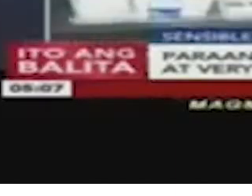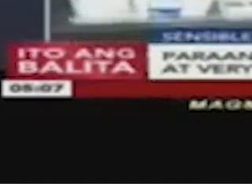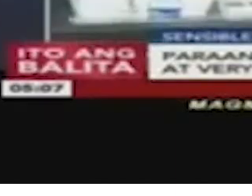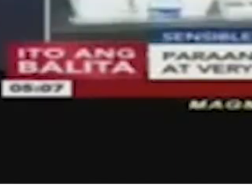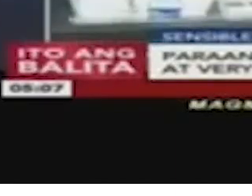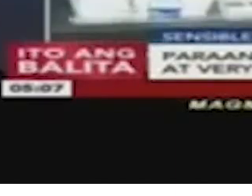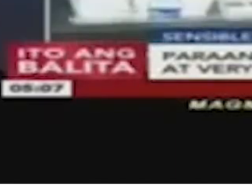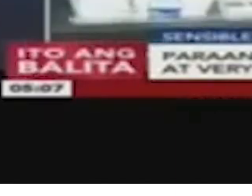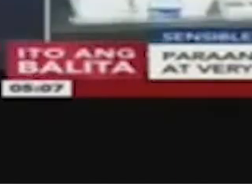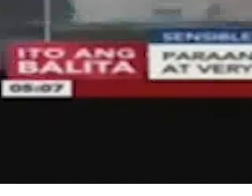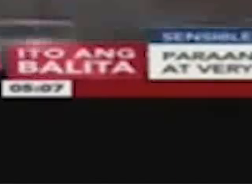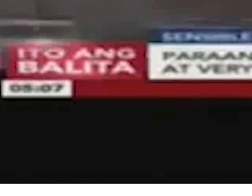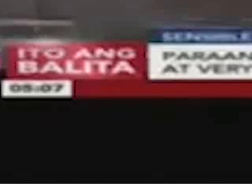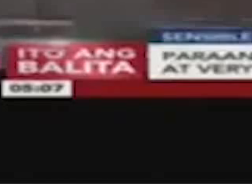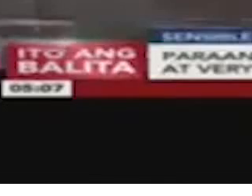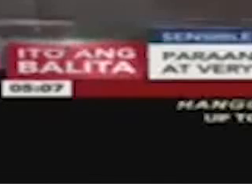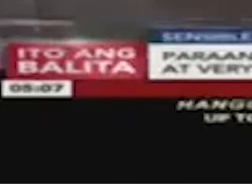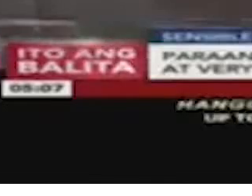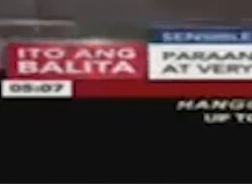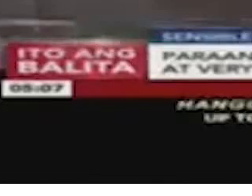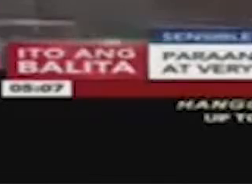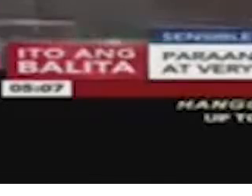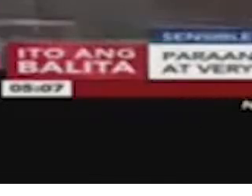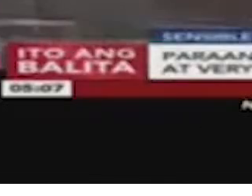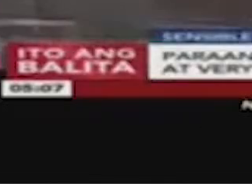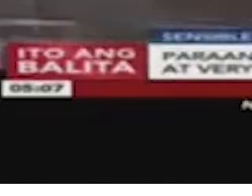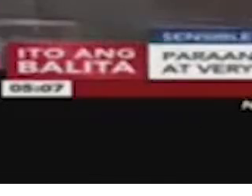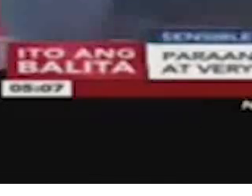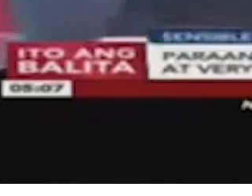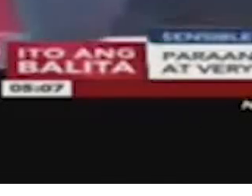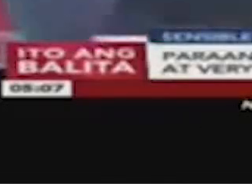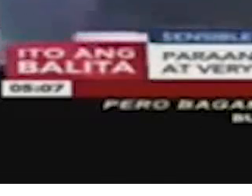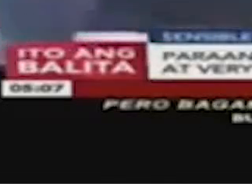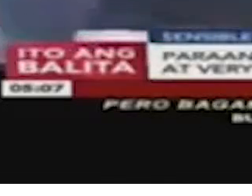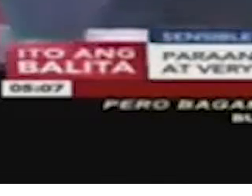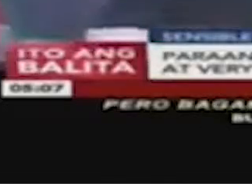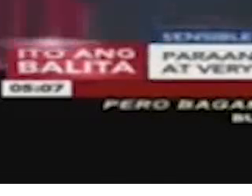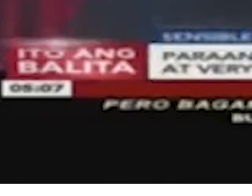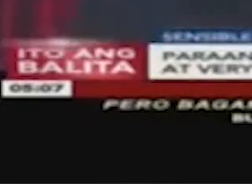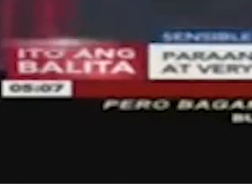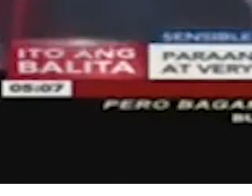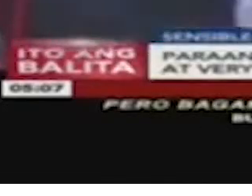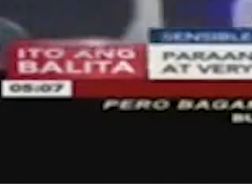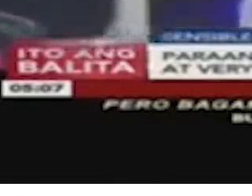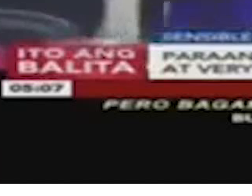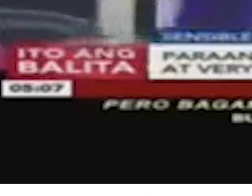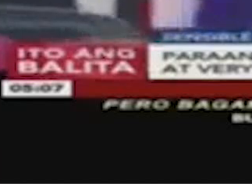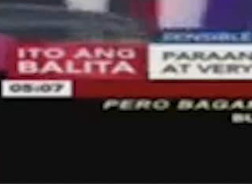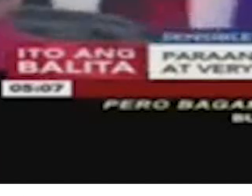punong maestrado ng Korte Suprema hanggang sa mga huwes sa lahat ng trial courts sa bansa. Pero bagamat siya'y tagapagturo ng